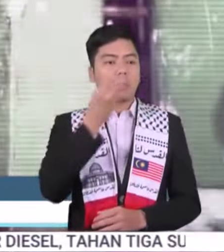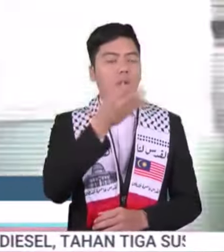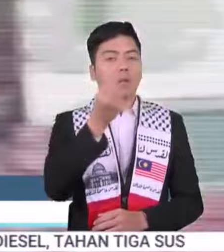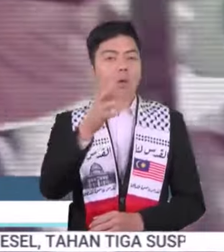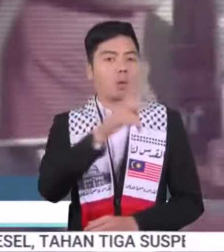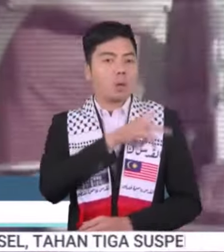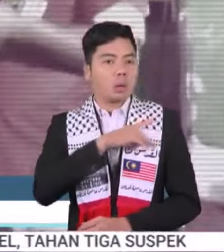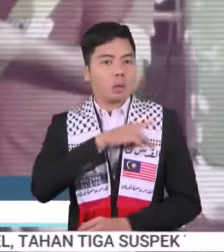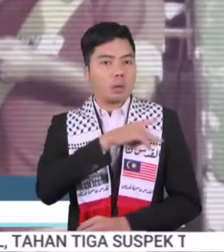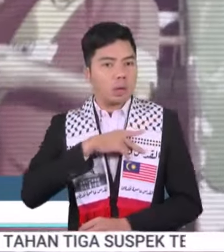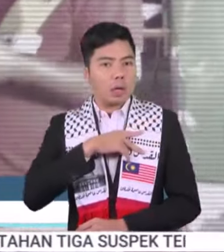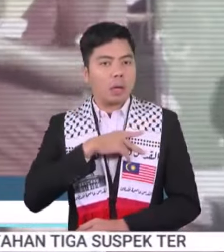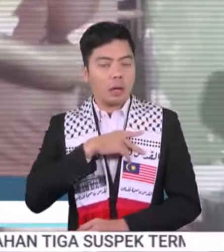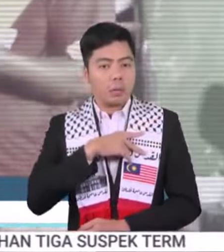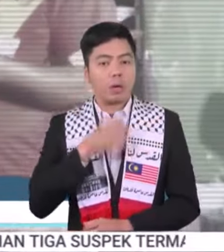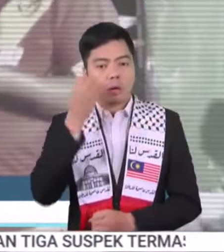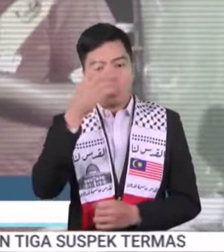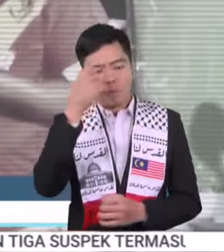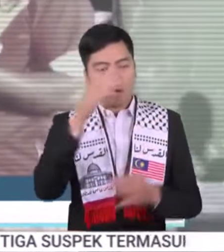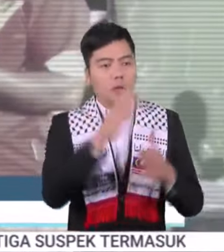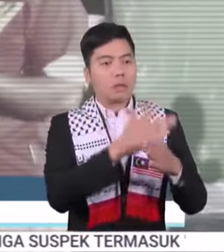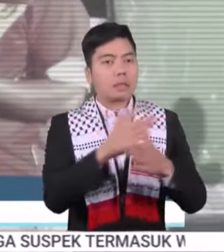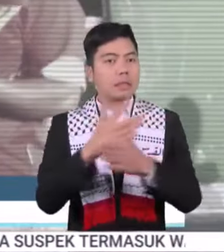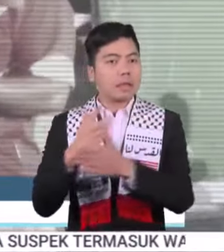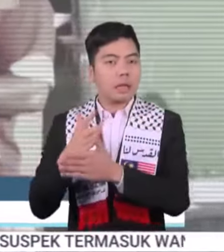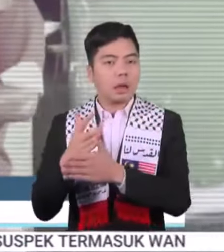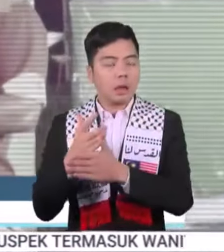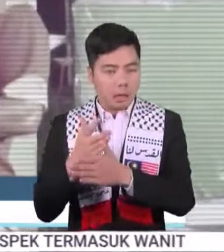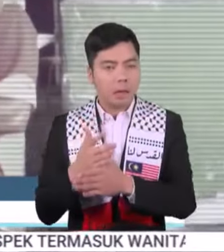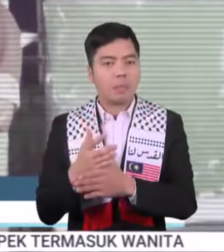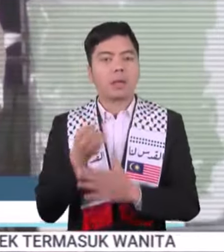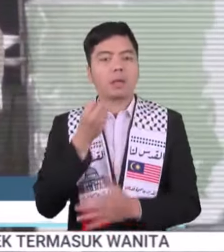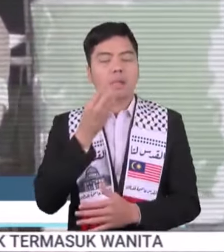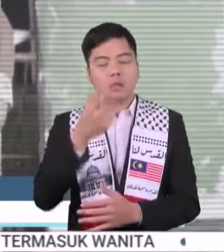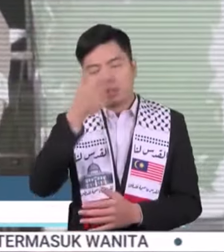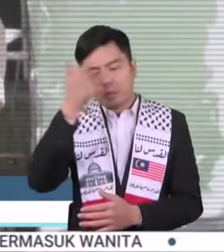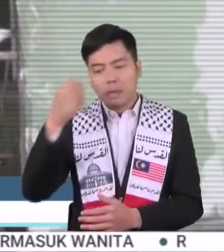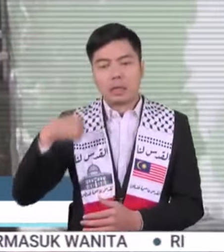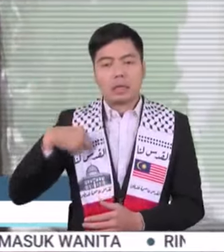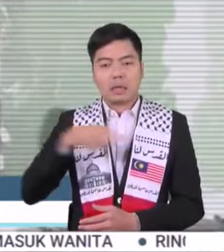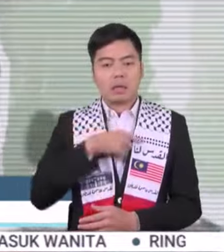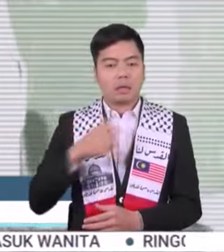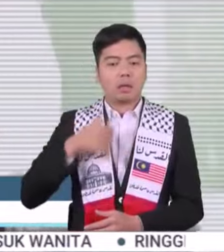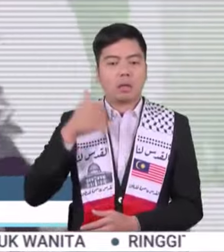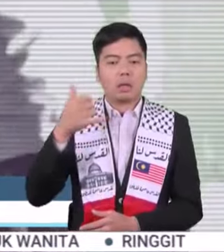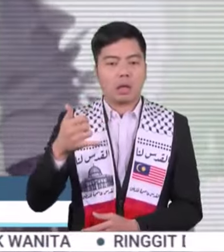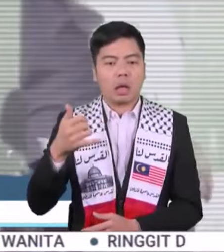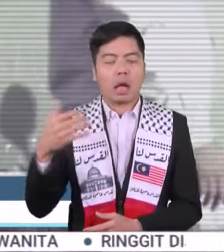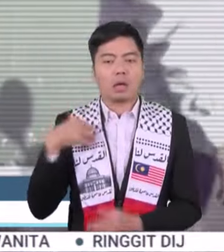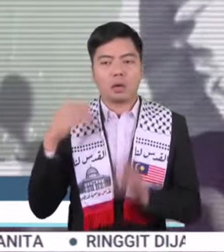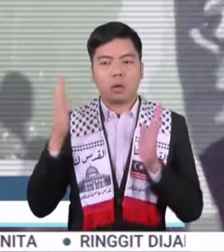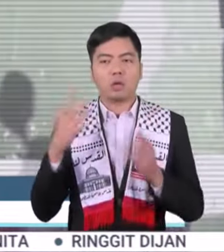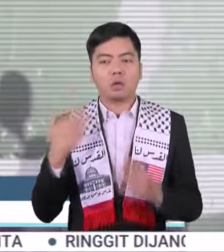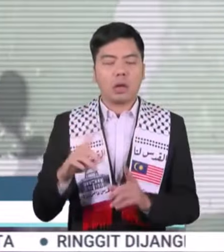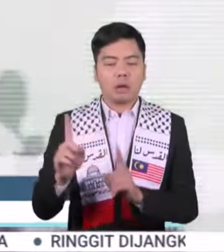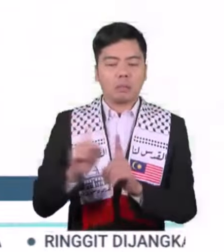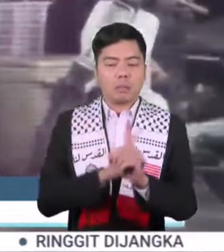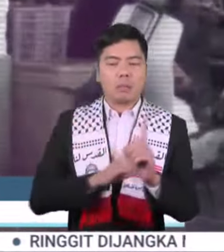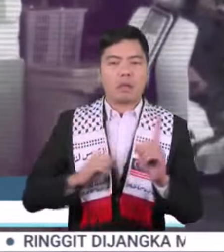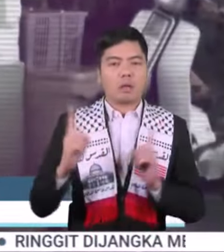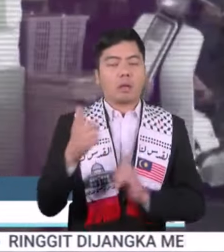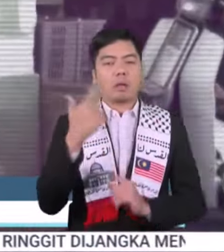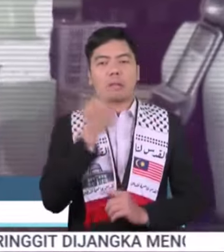sindiket seolah-olah seperti kongsi gelap warga asing. Mereka juga berani dan berdolak dalih apabila kami